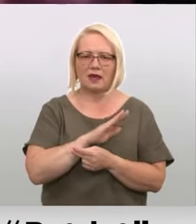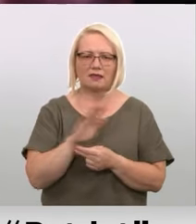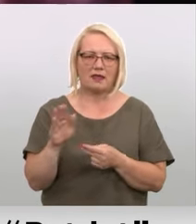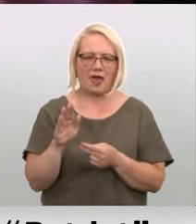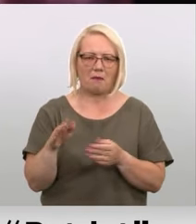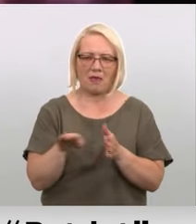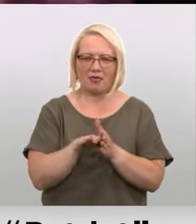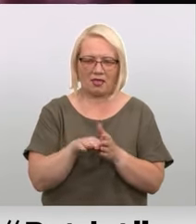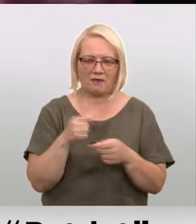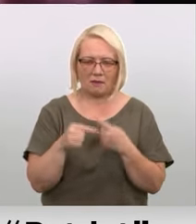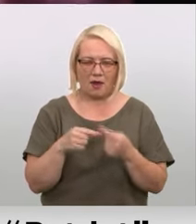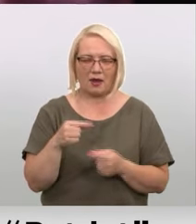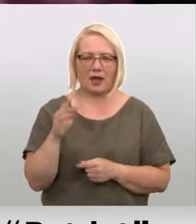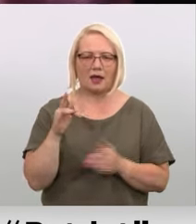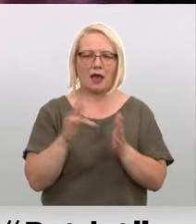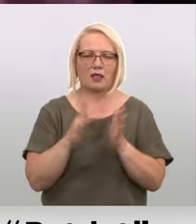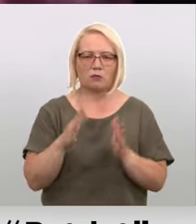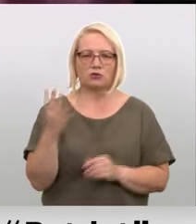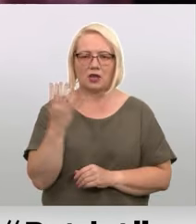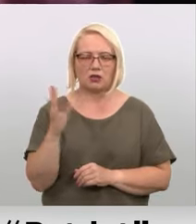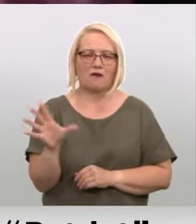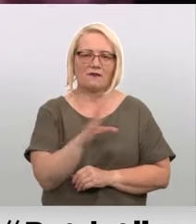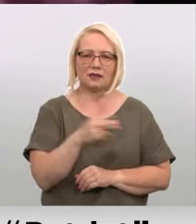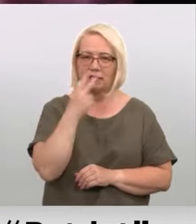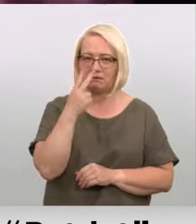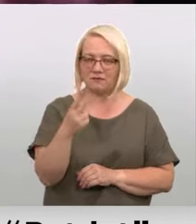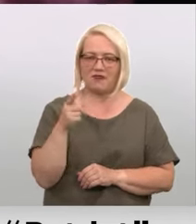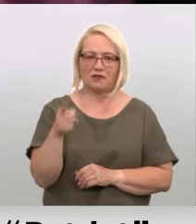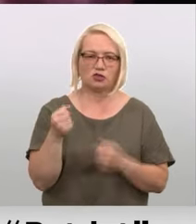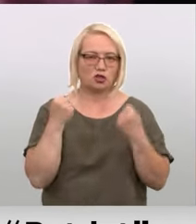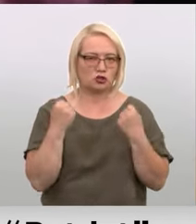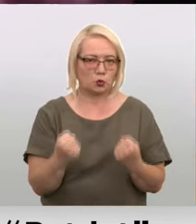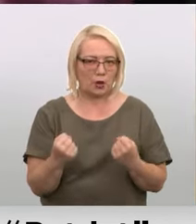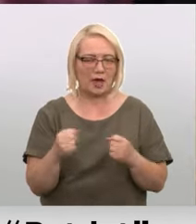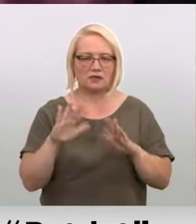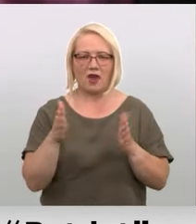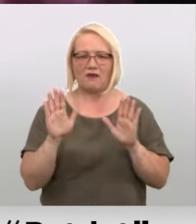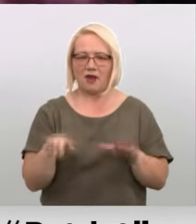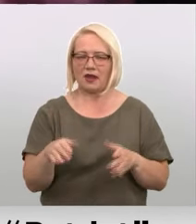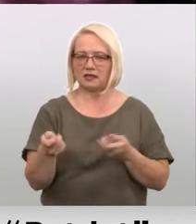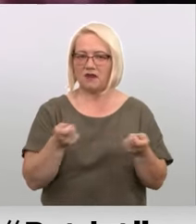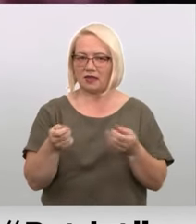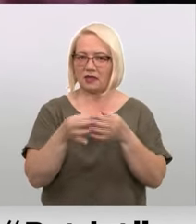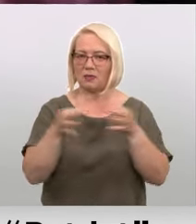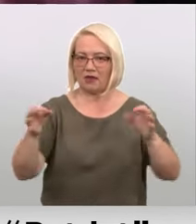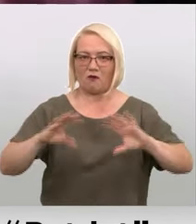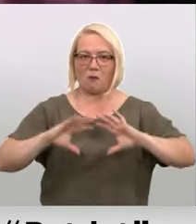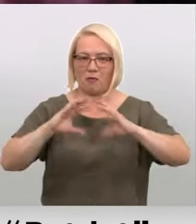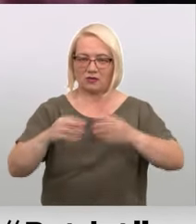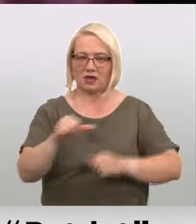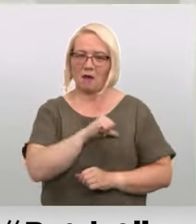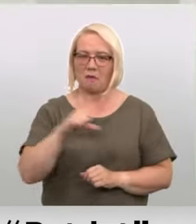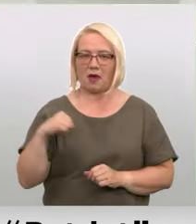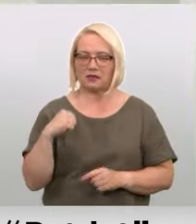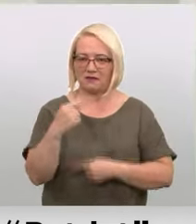ceturtdiena. Tas nozīmē, ka visi skatīsies, vai viņam tomēr būs tā izturība, vai viņš varēs vadīt brīvo pasauli, tā kā viņš pats bija